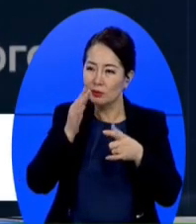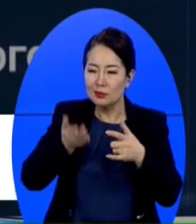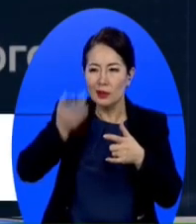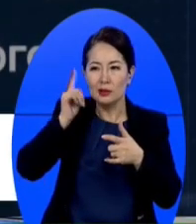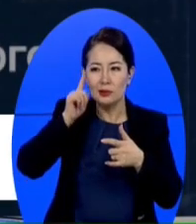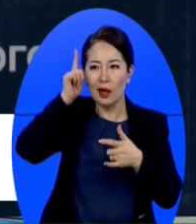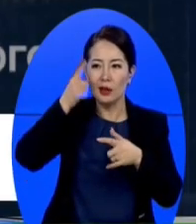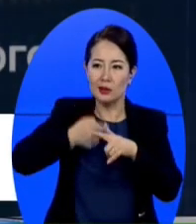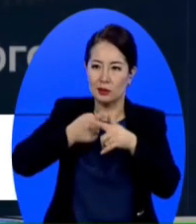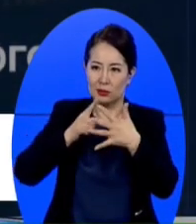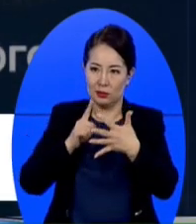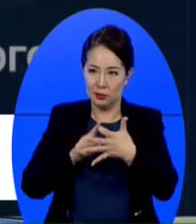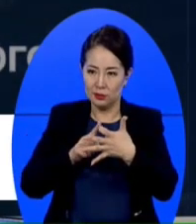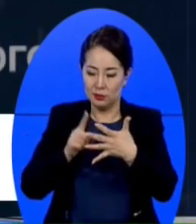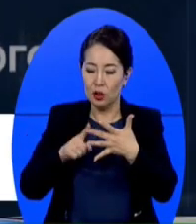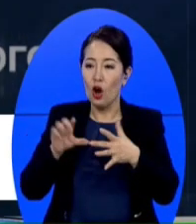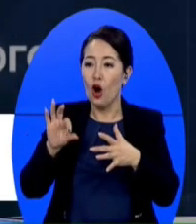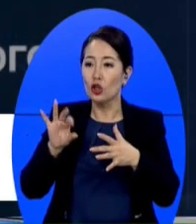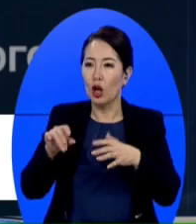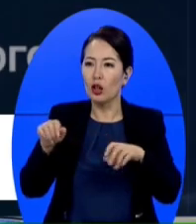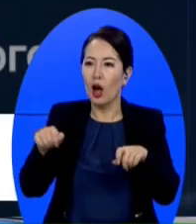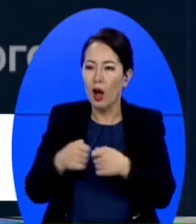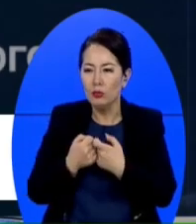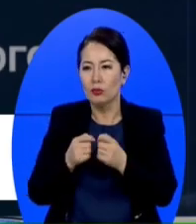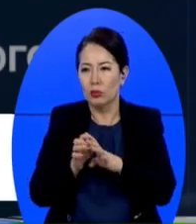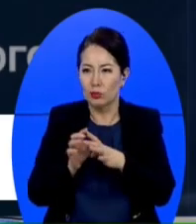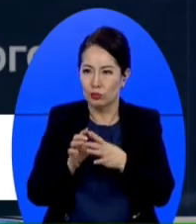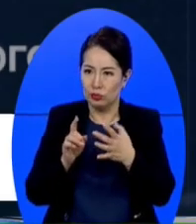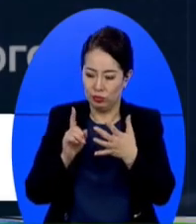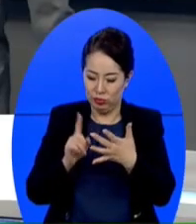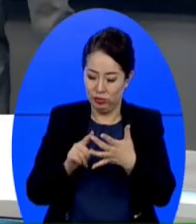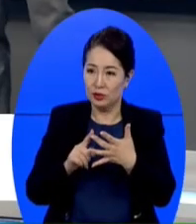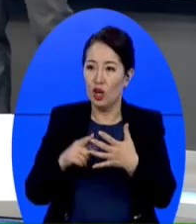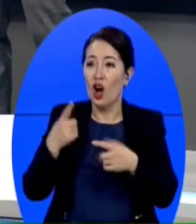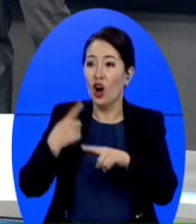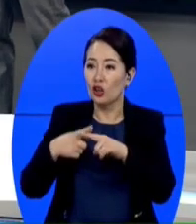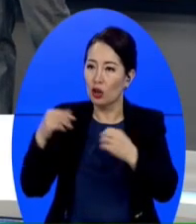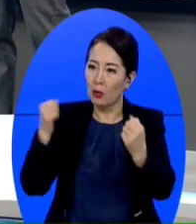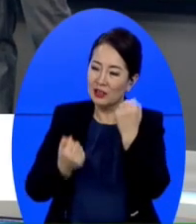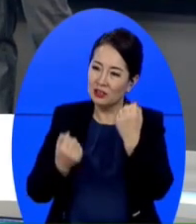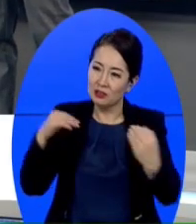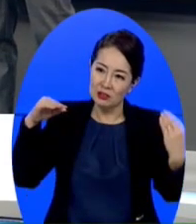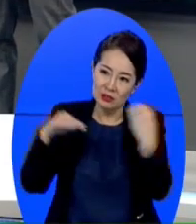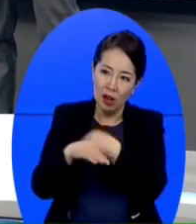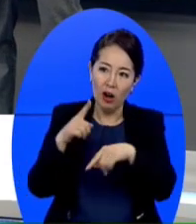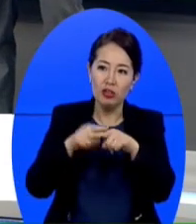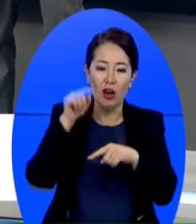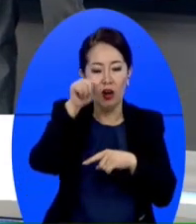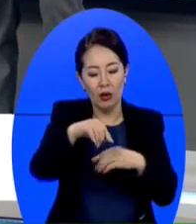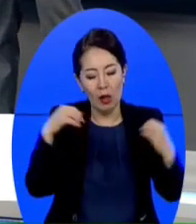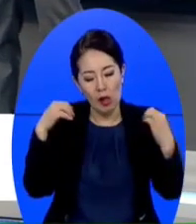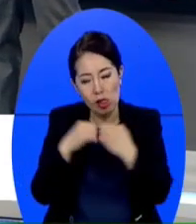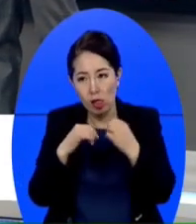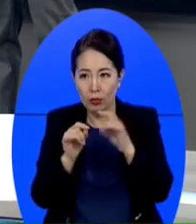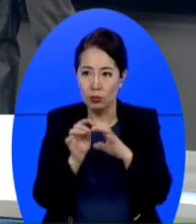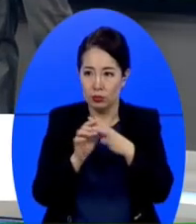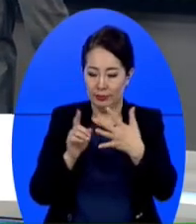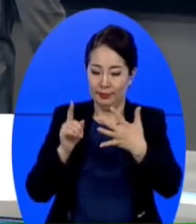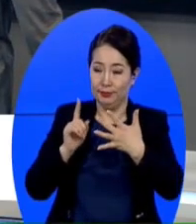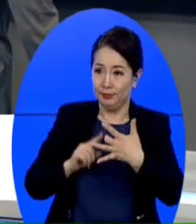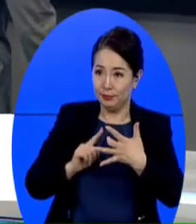дуудлага нэмэгддэг гэж байна. За мөн осол гэмтэл энэ хөдөө орон нутг руу автосамаар явж байхдаа бол насын тээврийн осол их гардаг бахна. За